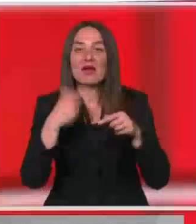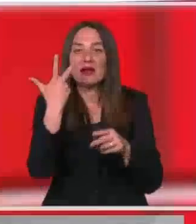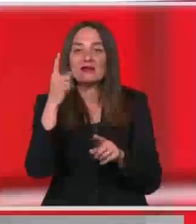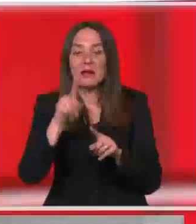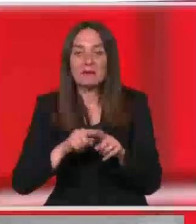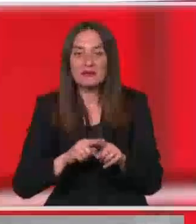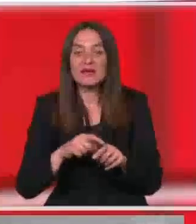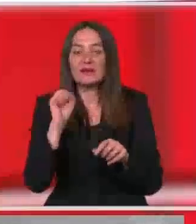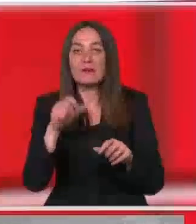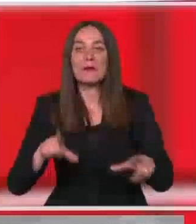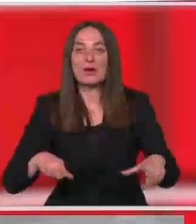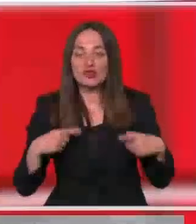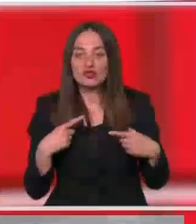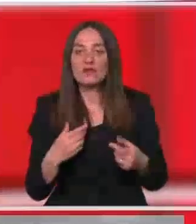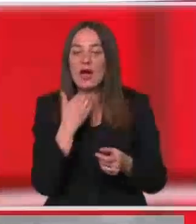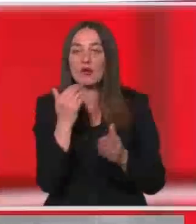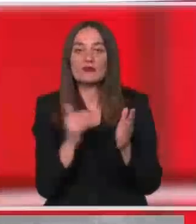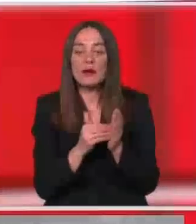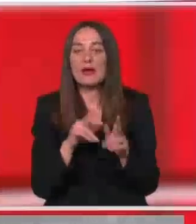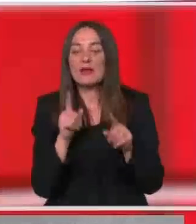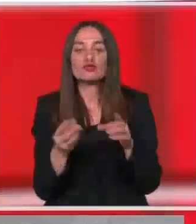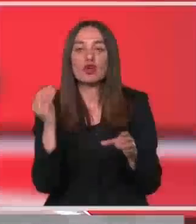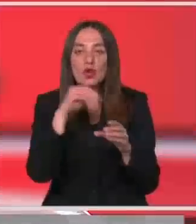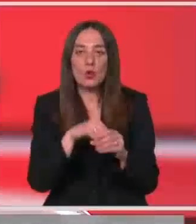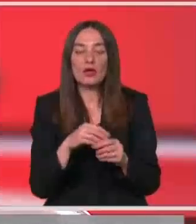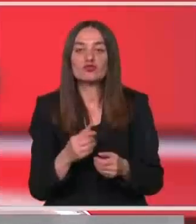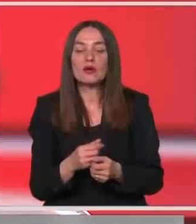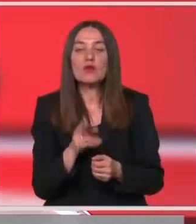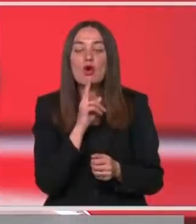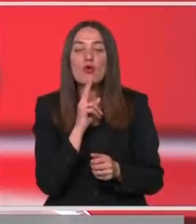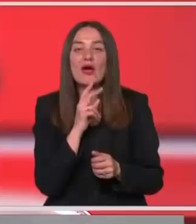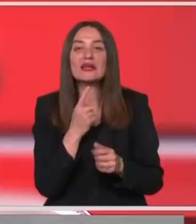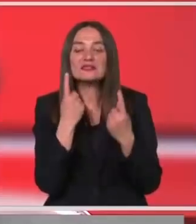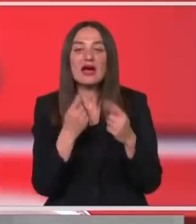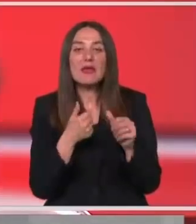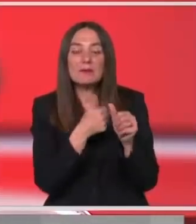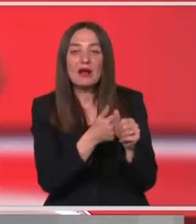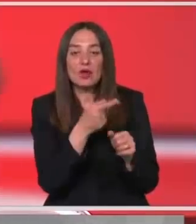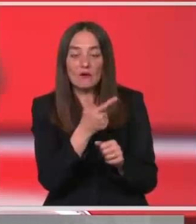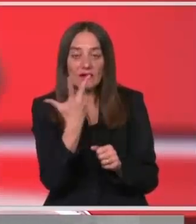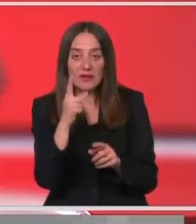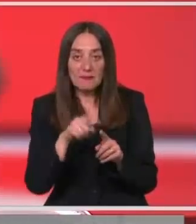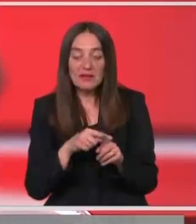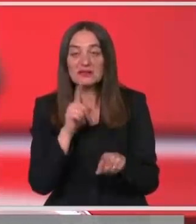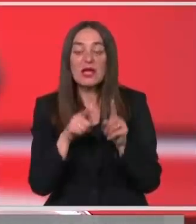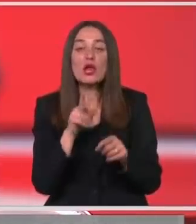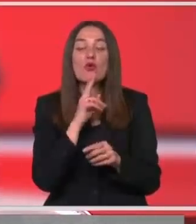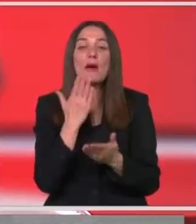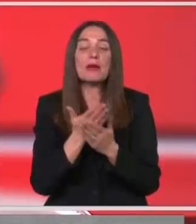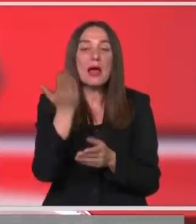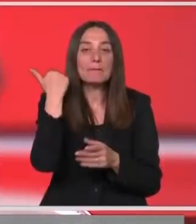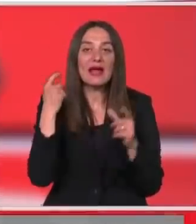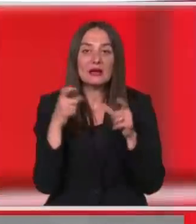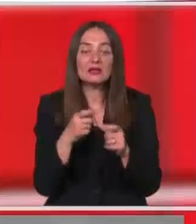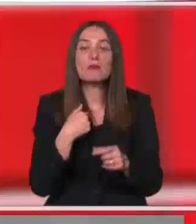meseca da bi preživeo, odnosno ako treba nešto da ulaže. Dobro, ali koje stanje pratite? Ovo u ova tri meseca ili stanje koje je bilo pre krize?